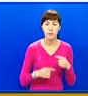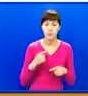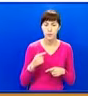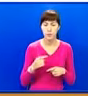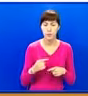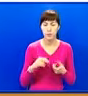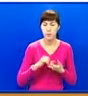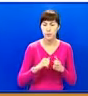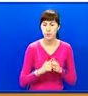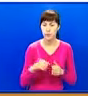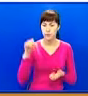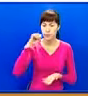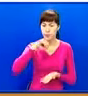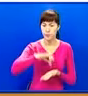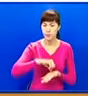бүгінгі ұрпақ мәселесіне қатысты,